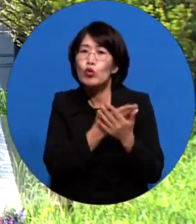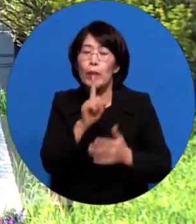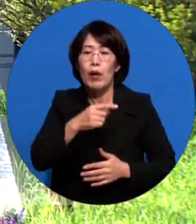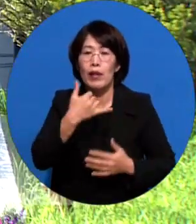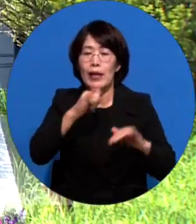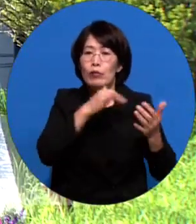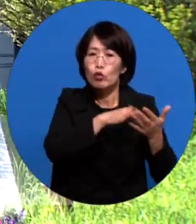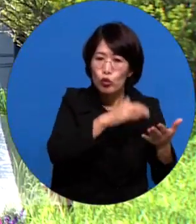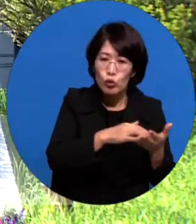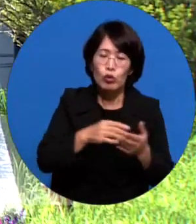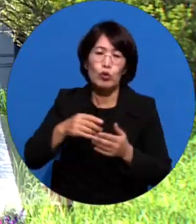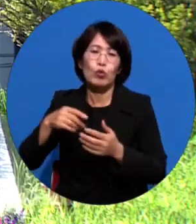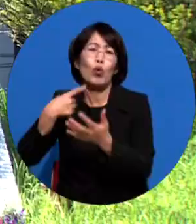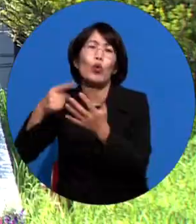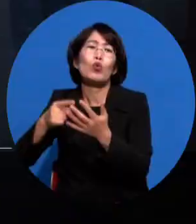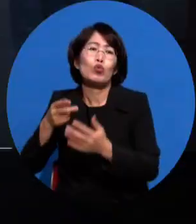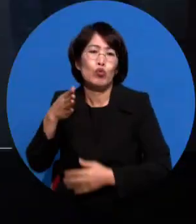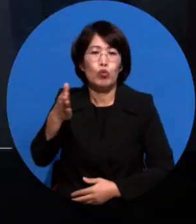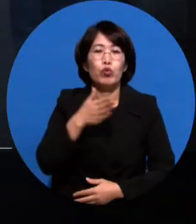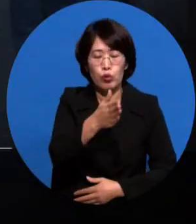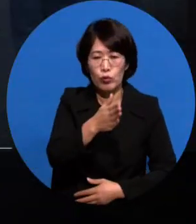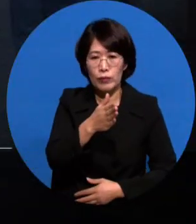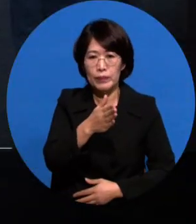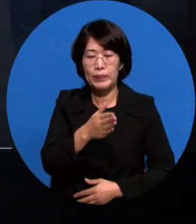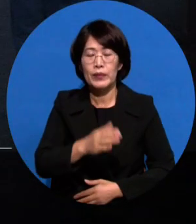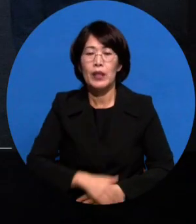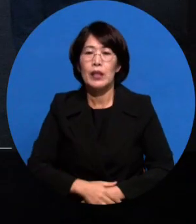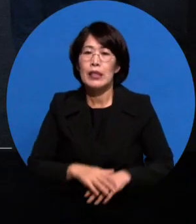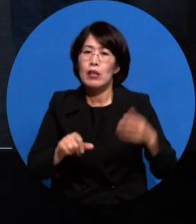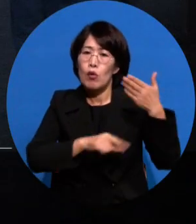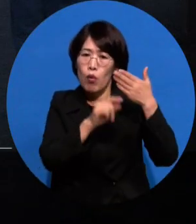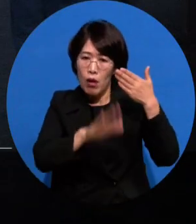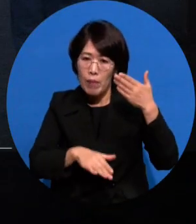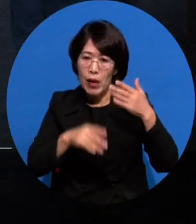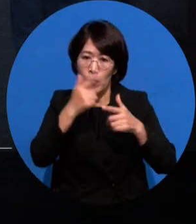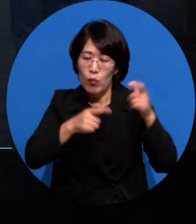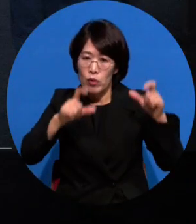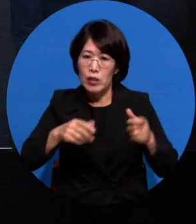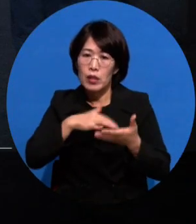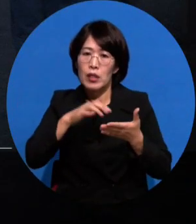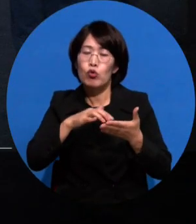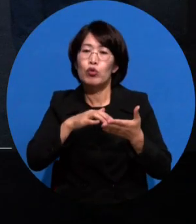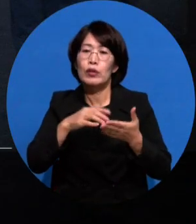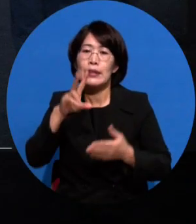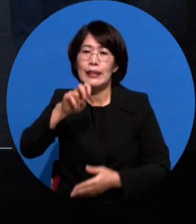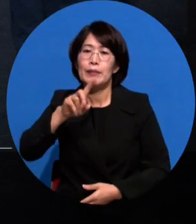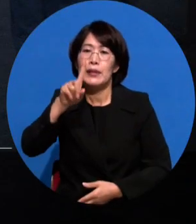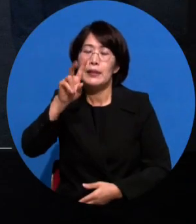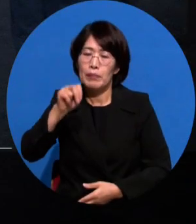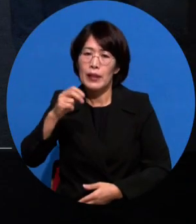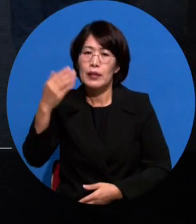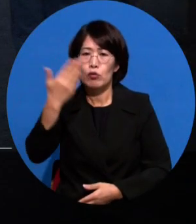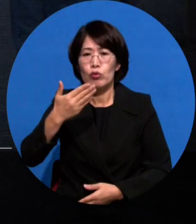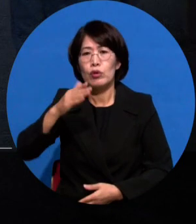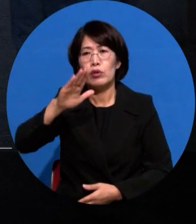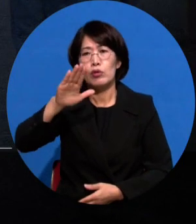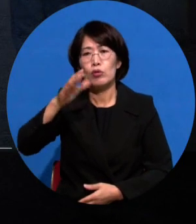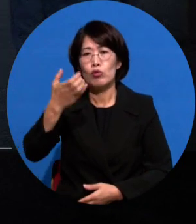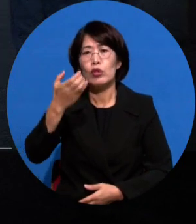인구와 교육 분야를 향하고 있습니다. 9월 말 현재 목포시의 인구는 21만